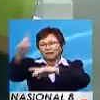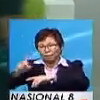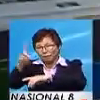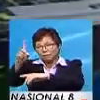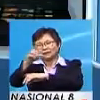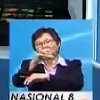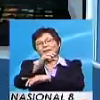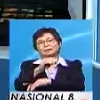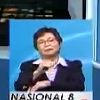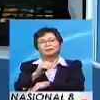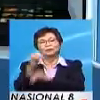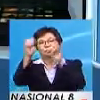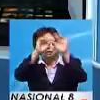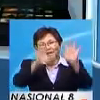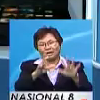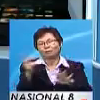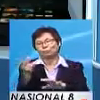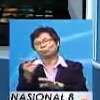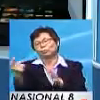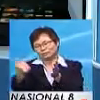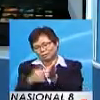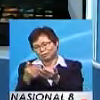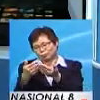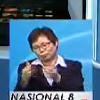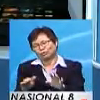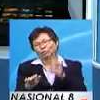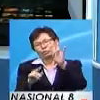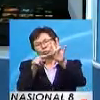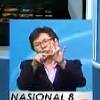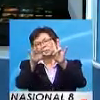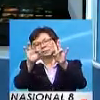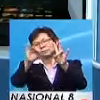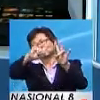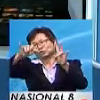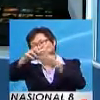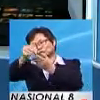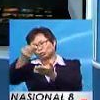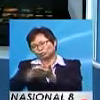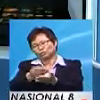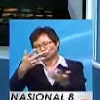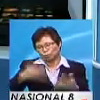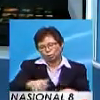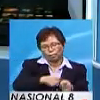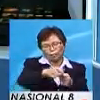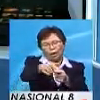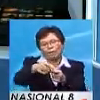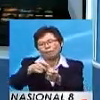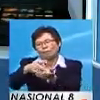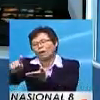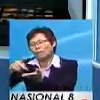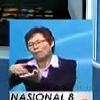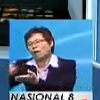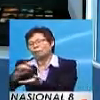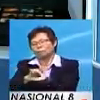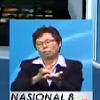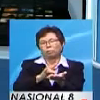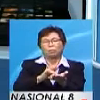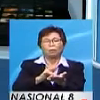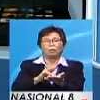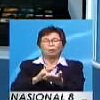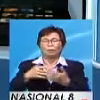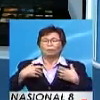Kuala Lumpur r.9 juta telah dibelanjakan khusus untuk kos rawatan pemulihan